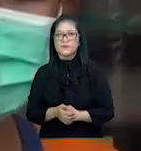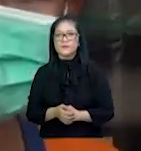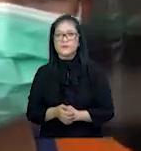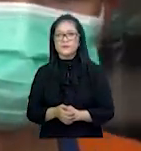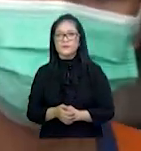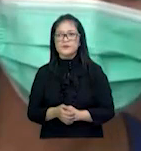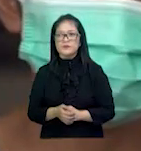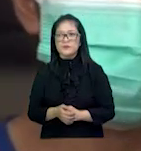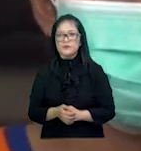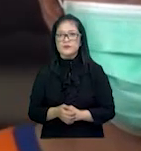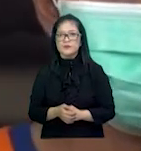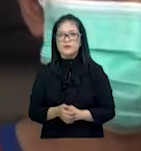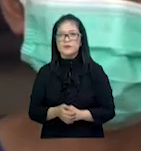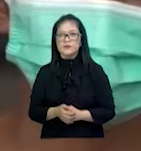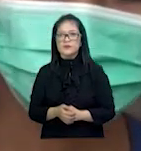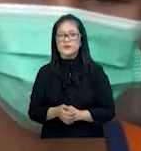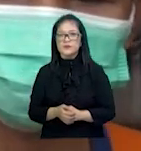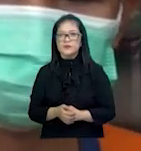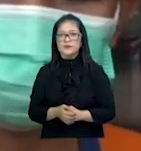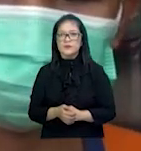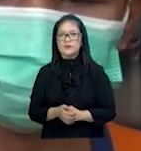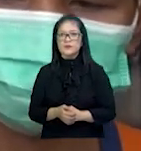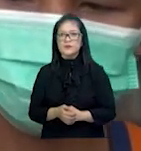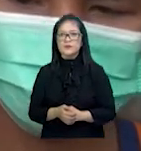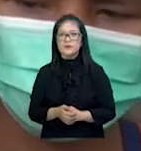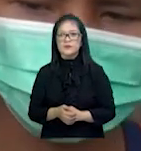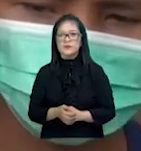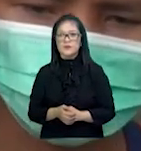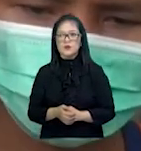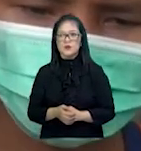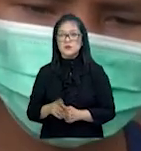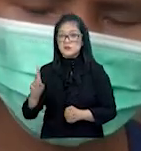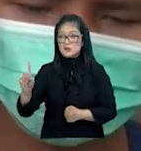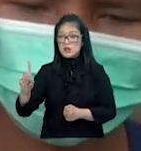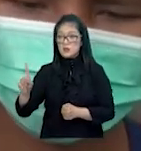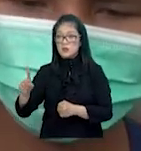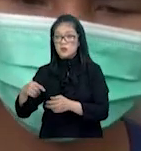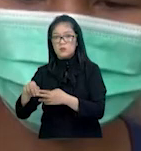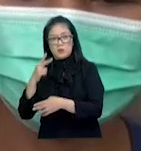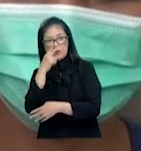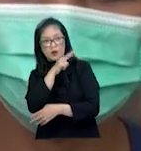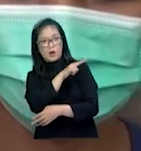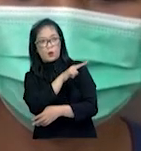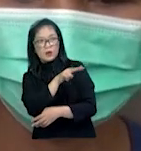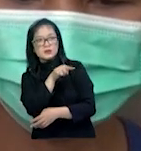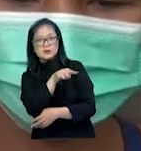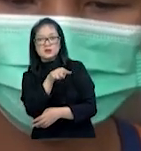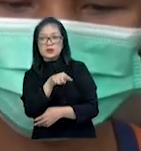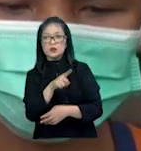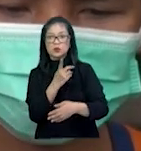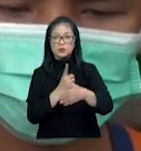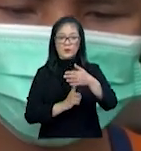Di motor aja, nggak apa-apain. Oh, joki aja? Ngawasin dia. Mengawasi dan joki? Nanya stand by untuk kendaraannya, stand by.